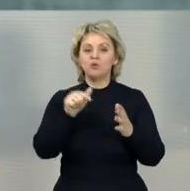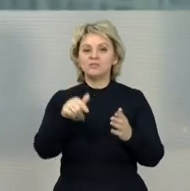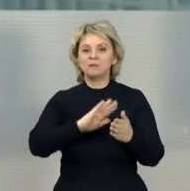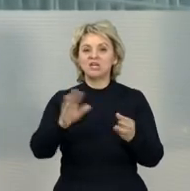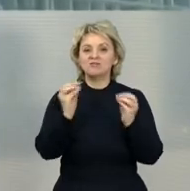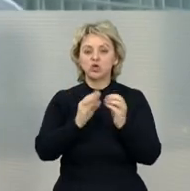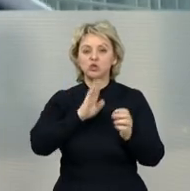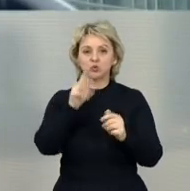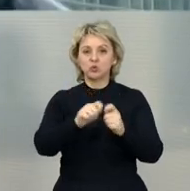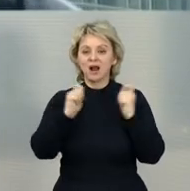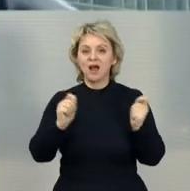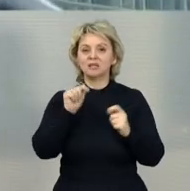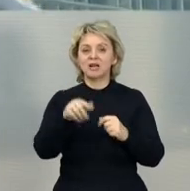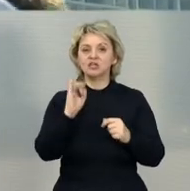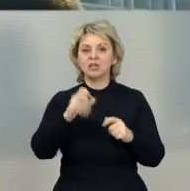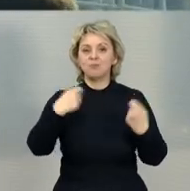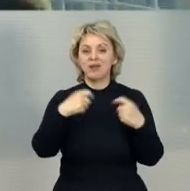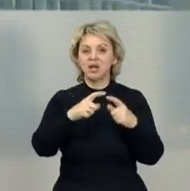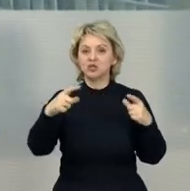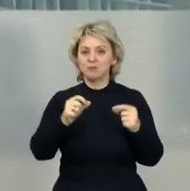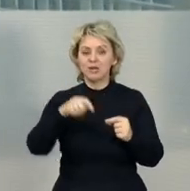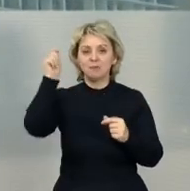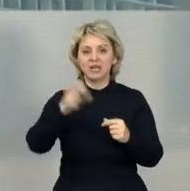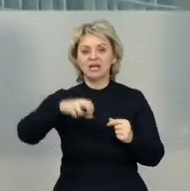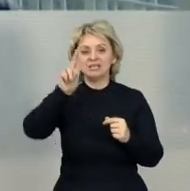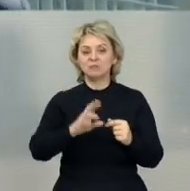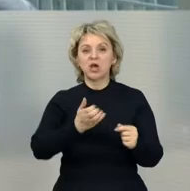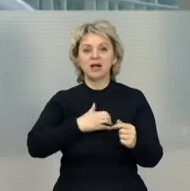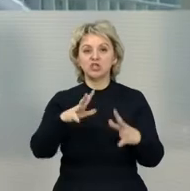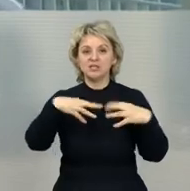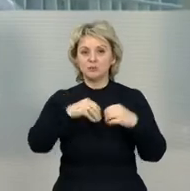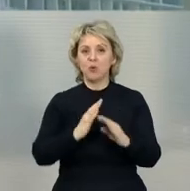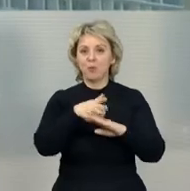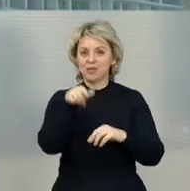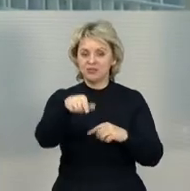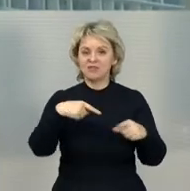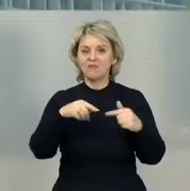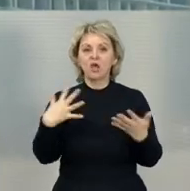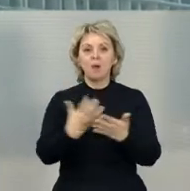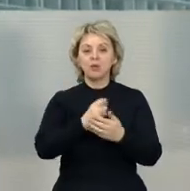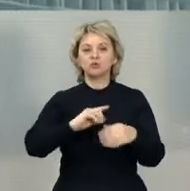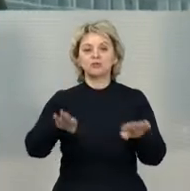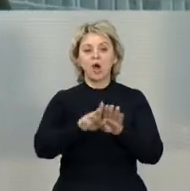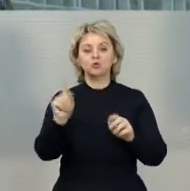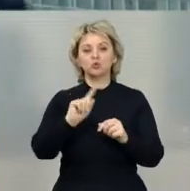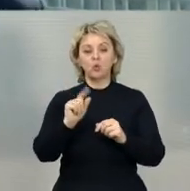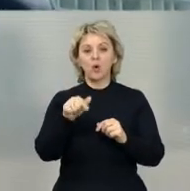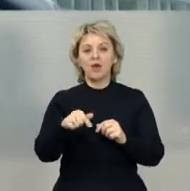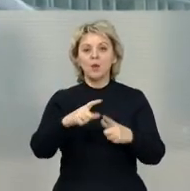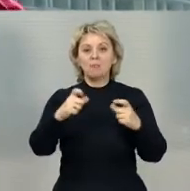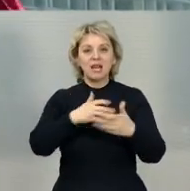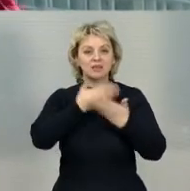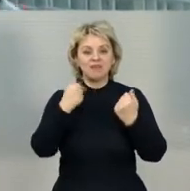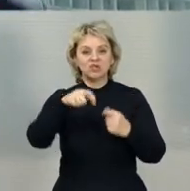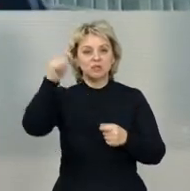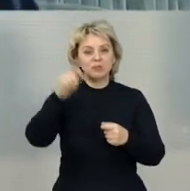в 10 утра открытие и продажа билетов. Приехали специально, хотели с семьей сходить на футбол. А получается так, что билетов